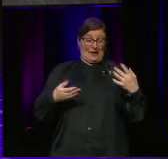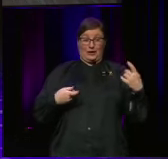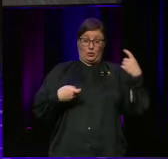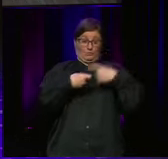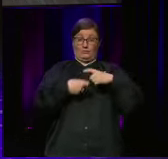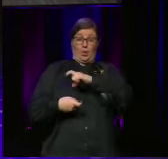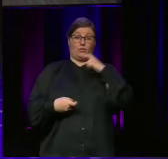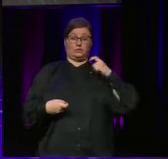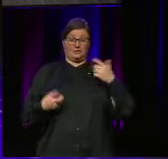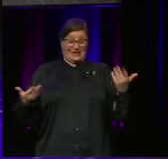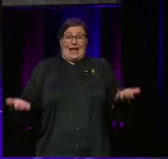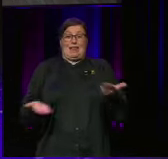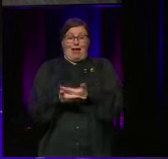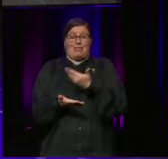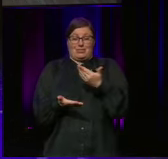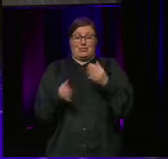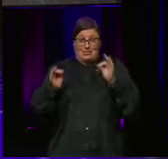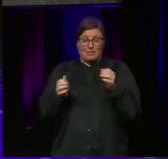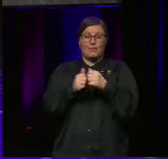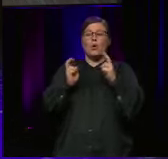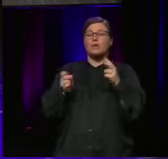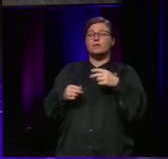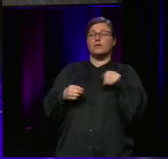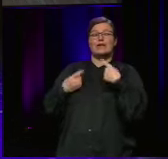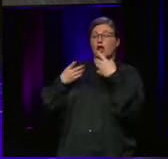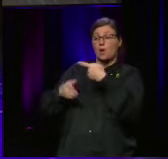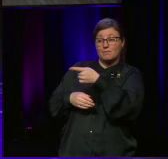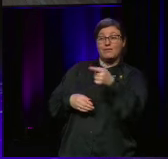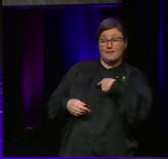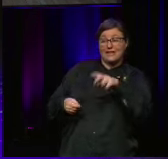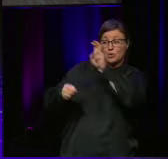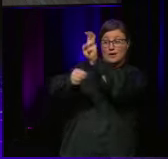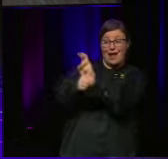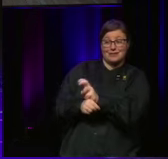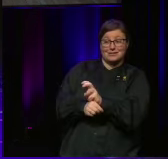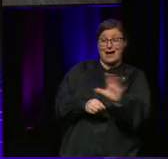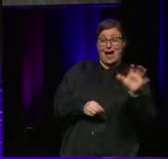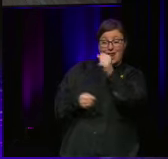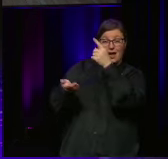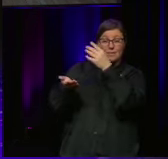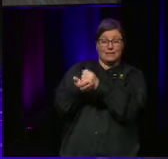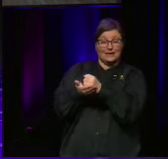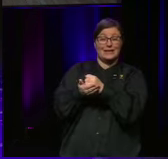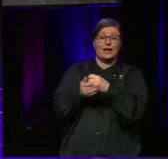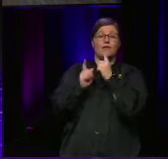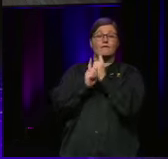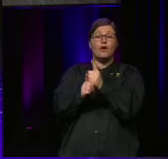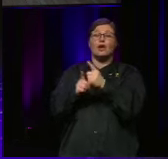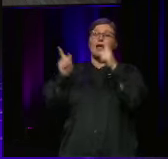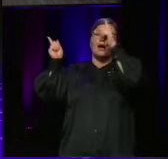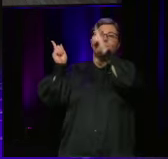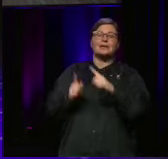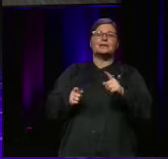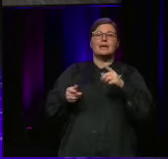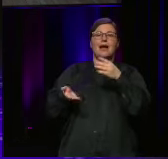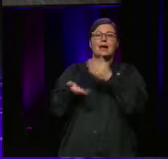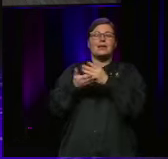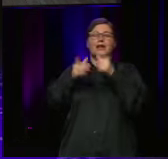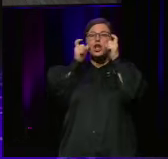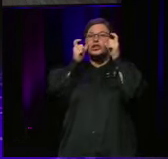land. Den andra är att vi informerar om att vi kommer att granska alla partierna utifrån mänskliga rättigheter och demokrati. Det partiprogram